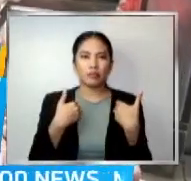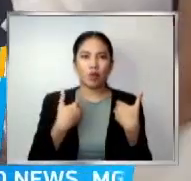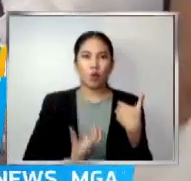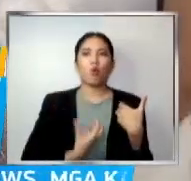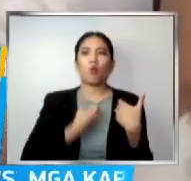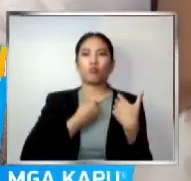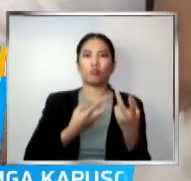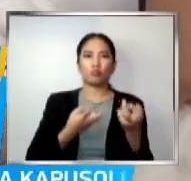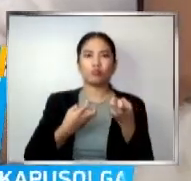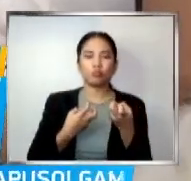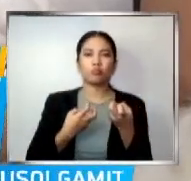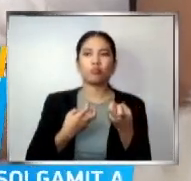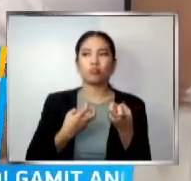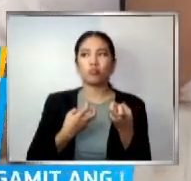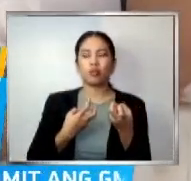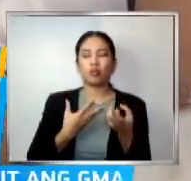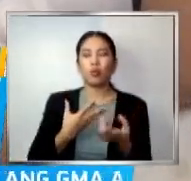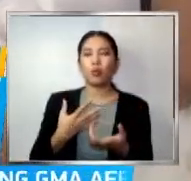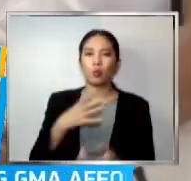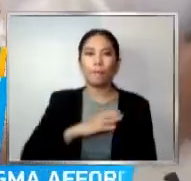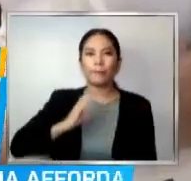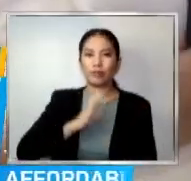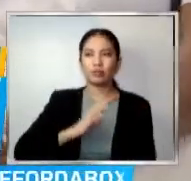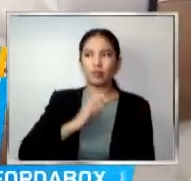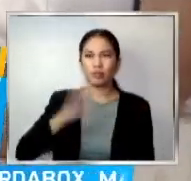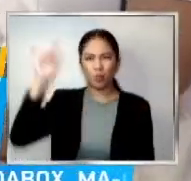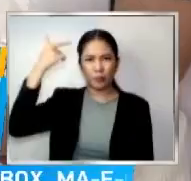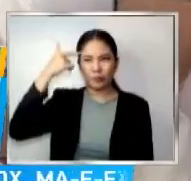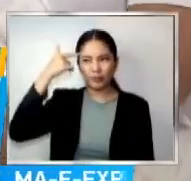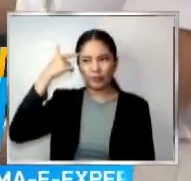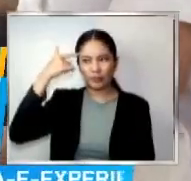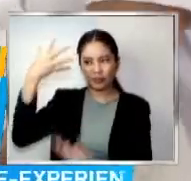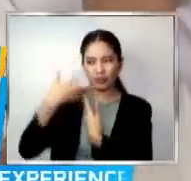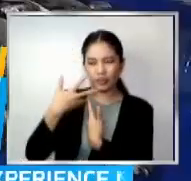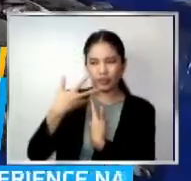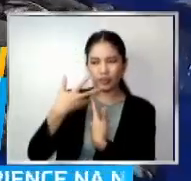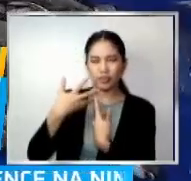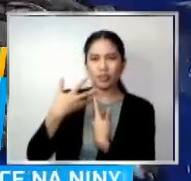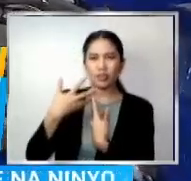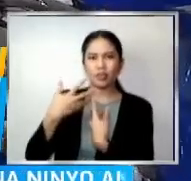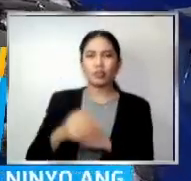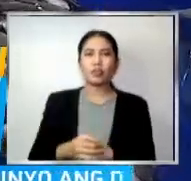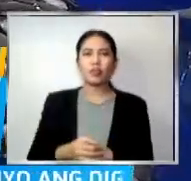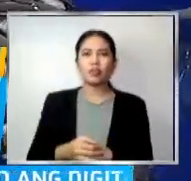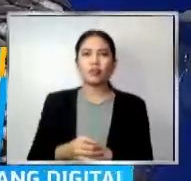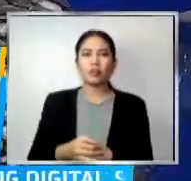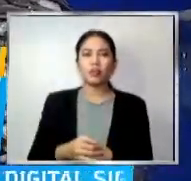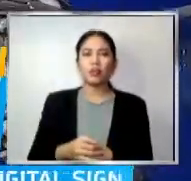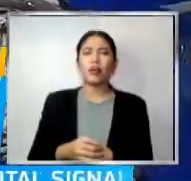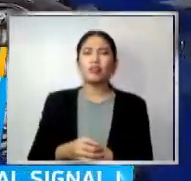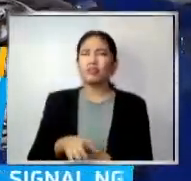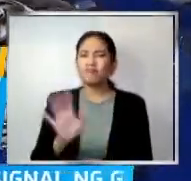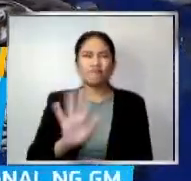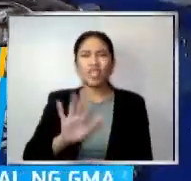ng gobyerno. Okay. Pero wag po tayong isasali mga consumer. Ginagamit tayo, ano, parang